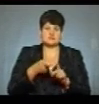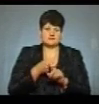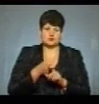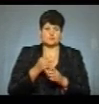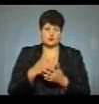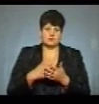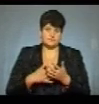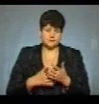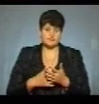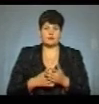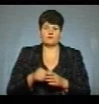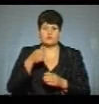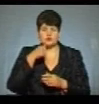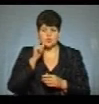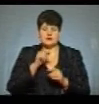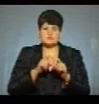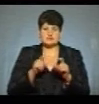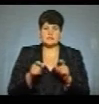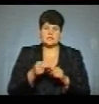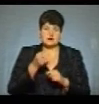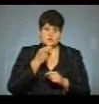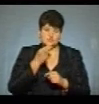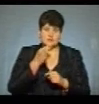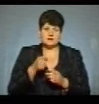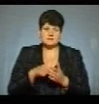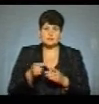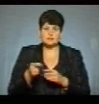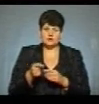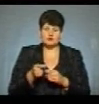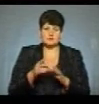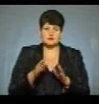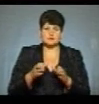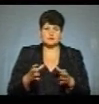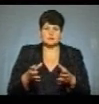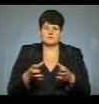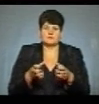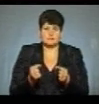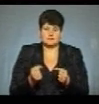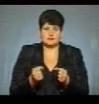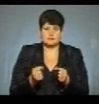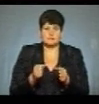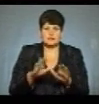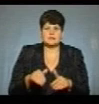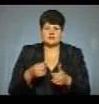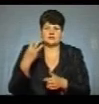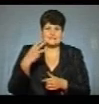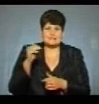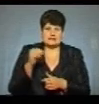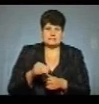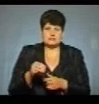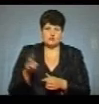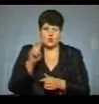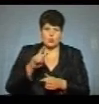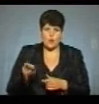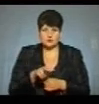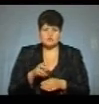рухаємося далі. Вчора у закладі харчування міста Тернополя затримана група осіб при передачі їм потерпілим 30 тисяч доларів. Це, власне, частина